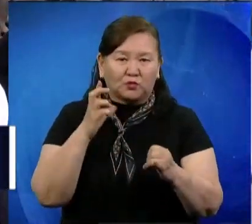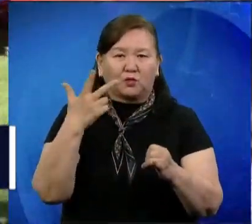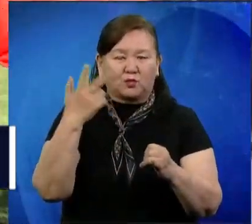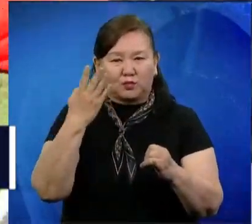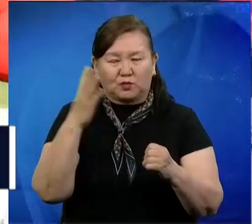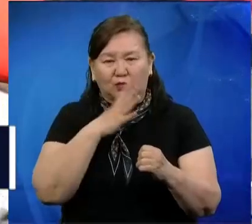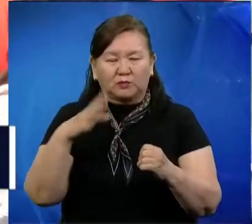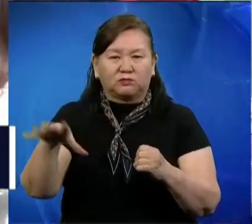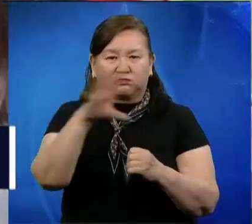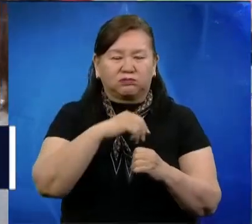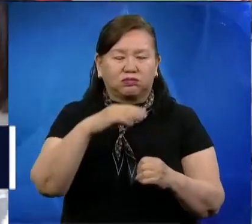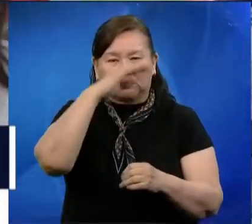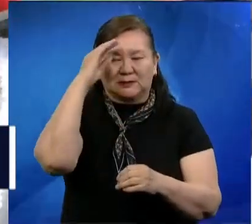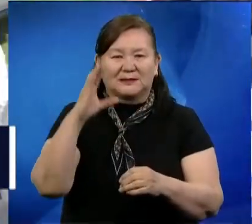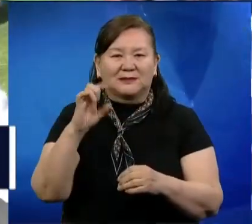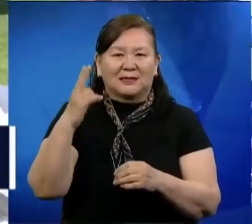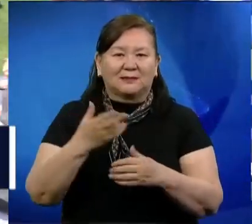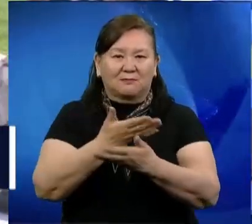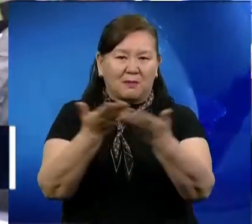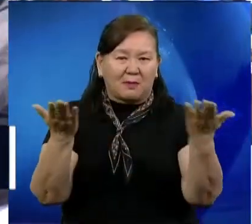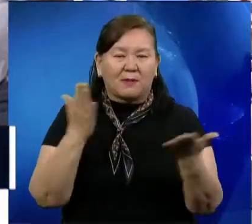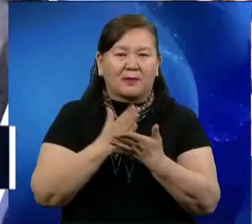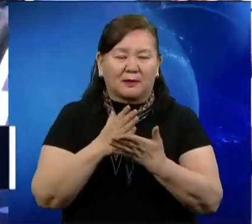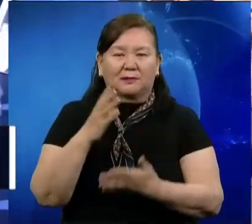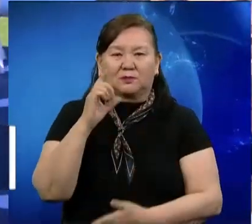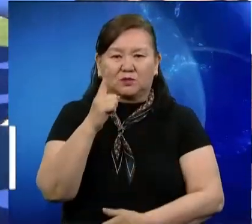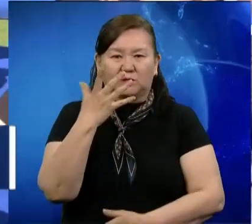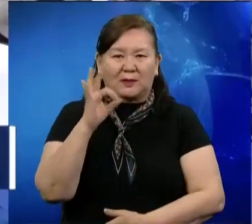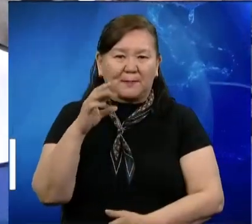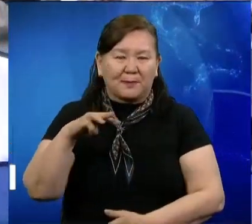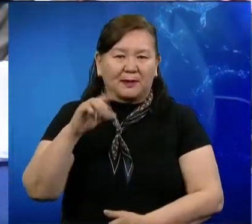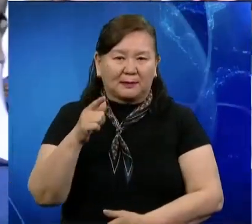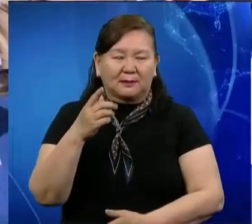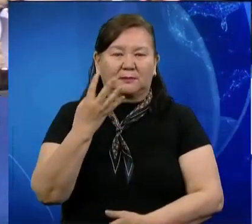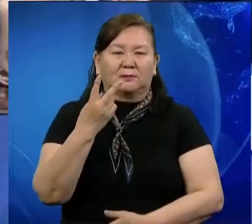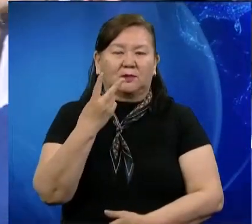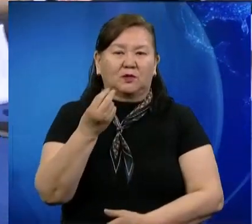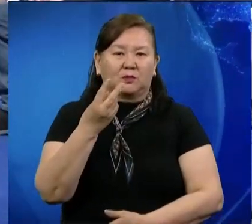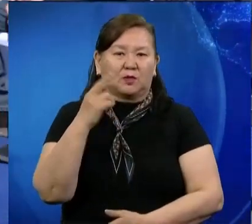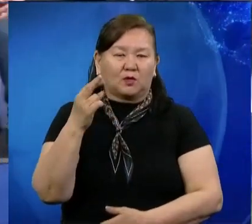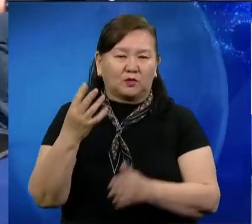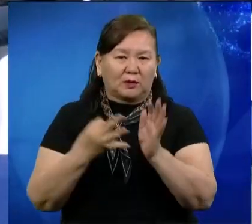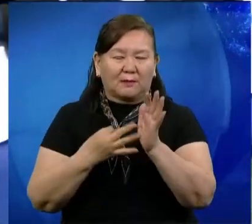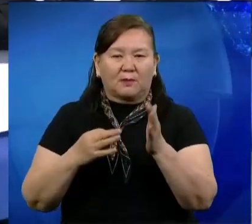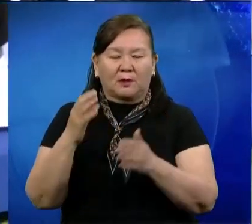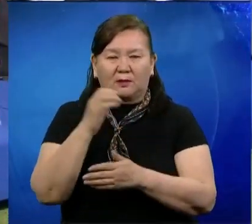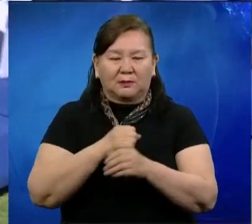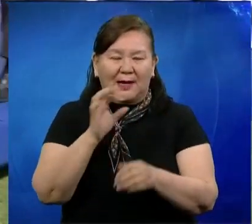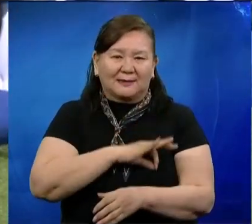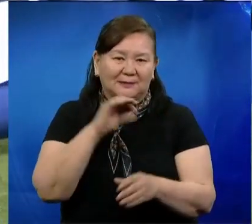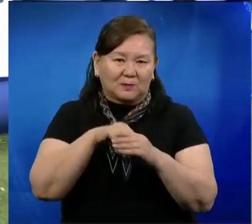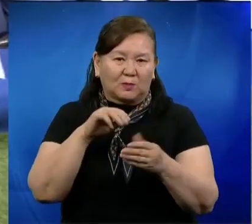1-р хорооллыг дулаанаар хангах юм. Төслийн эхний ээлжийн 150 мегаватт хүчин чадлыг 2028 онд багтаан ашиглалтанд оруулахаар төлөвлөжээ.